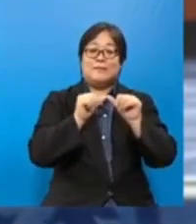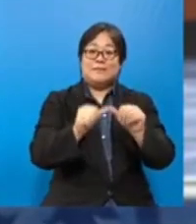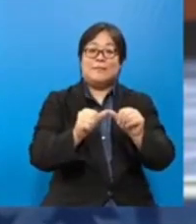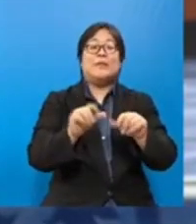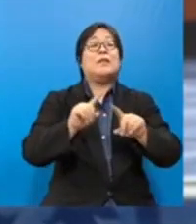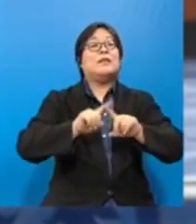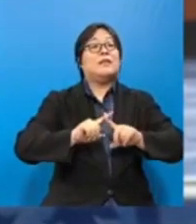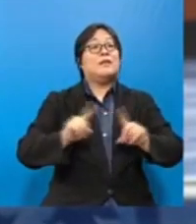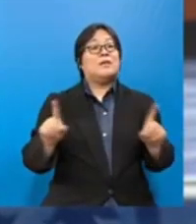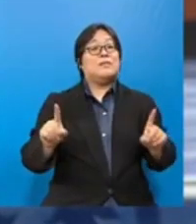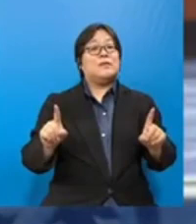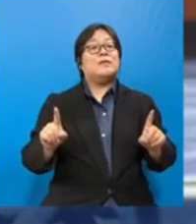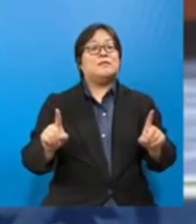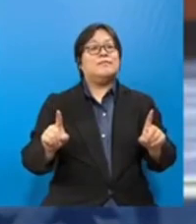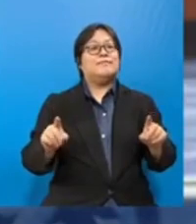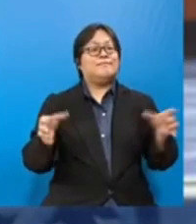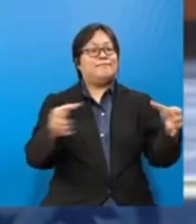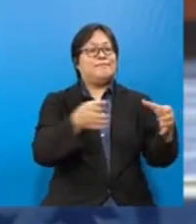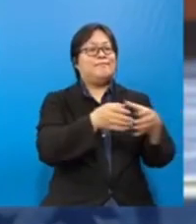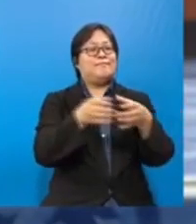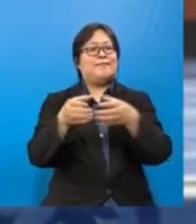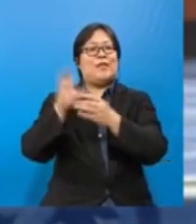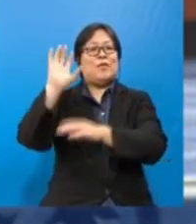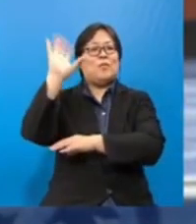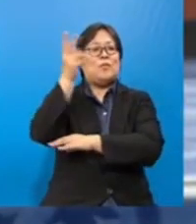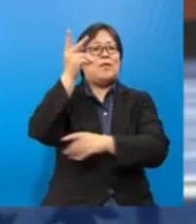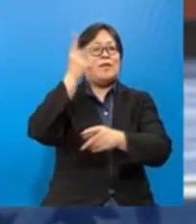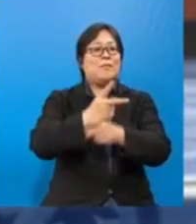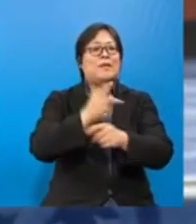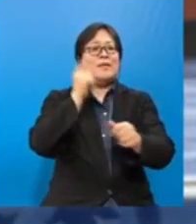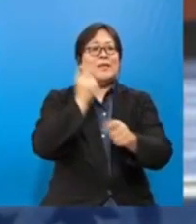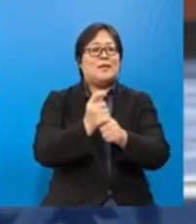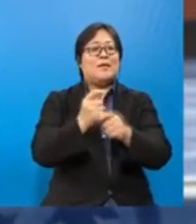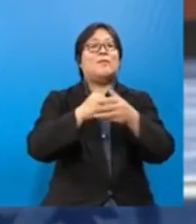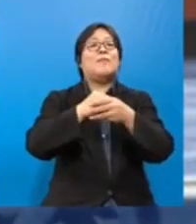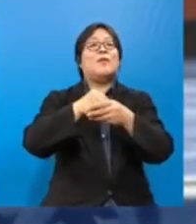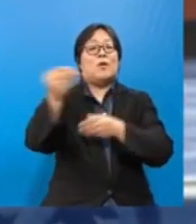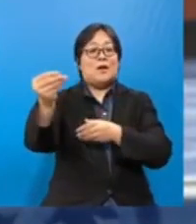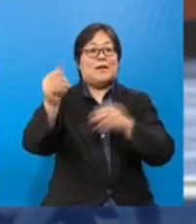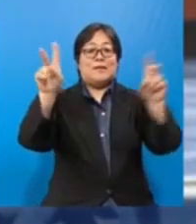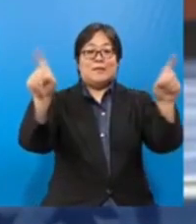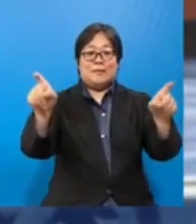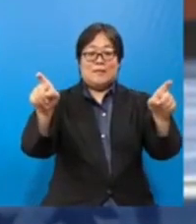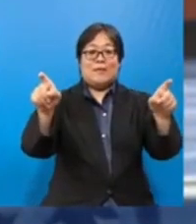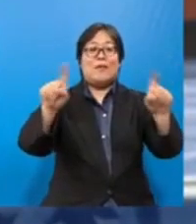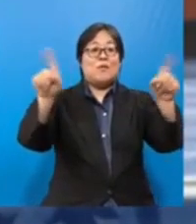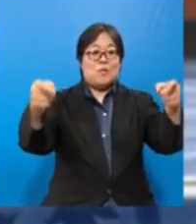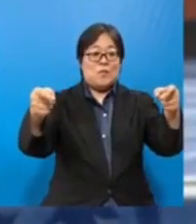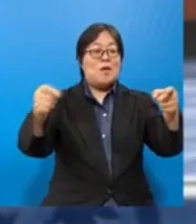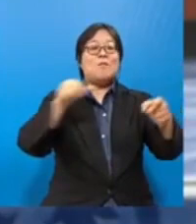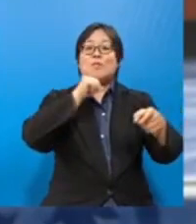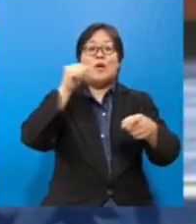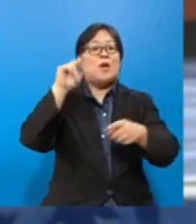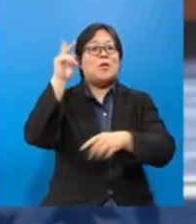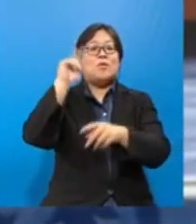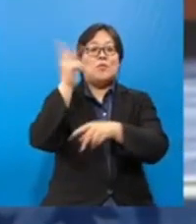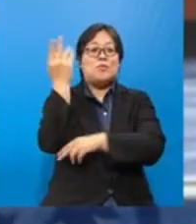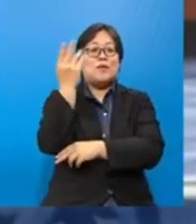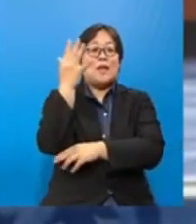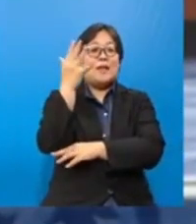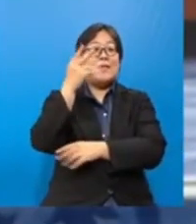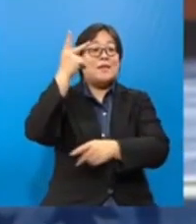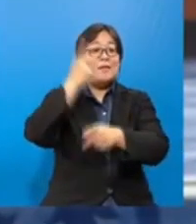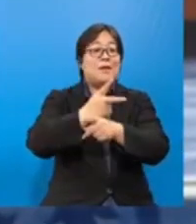tetapi ianya yang diketegorikan sebagai hutan simpeka pengeluaran dan bukannya hutan simpanke ke